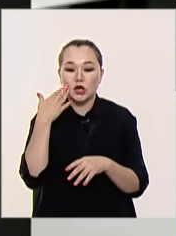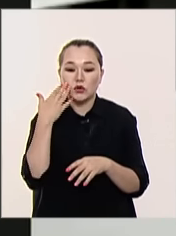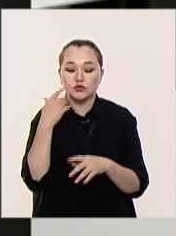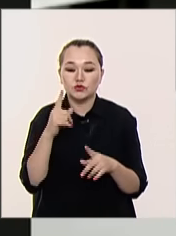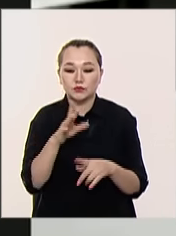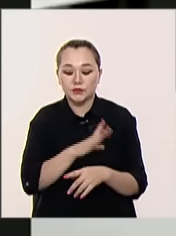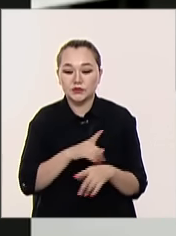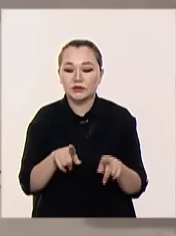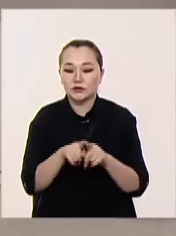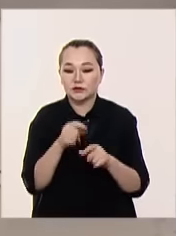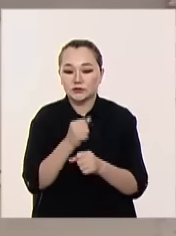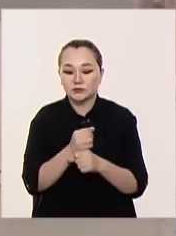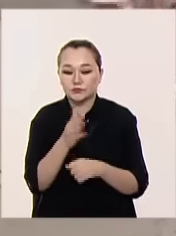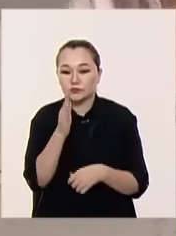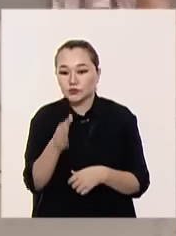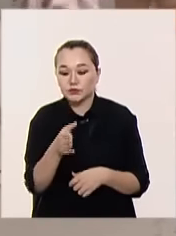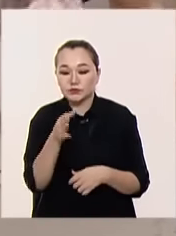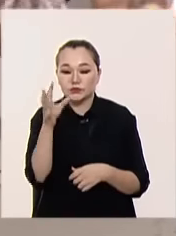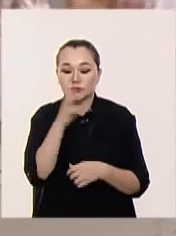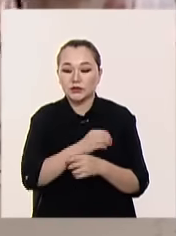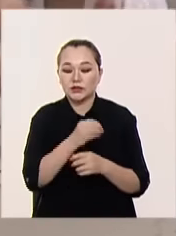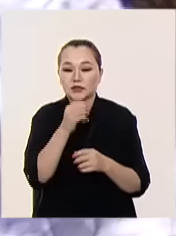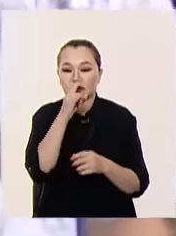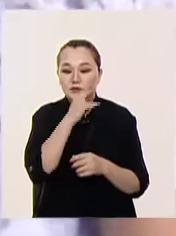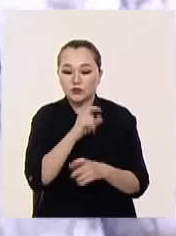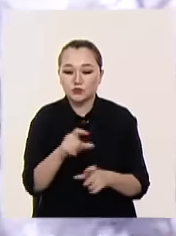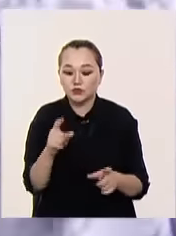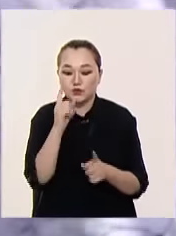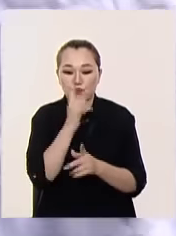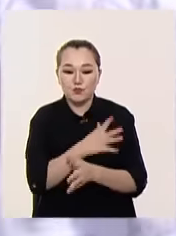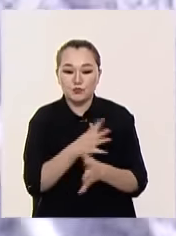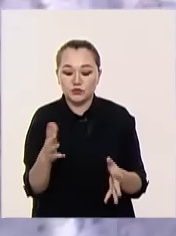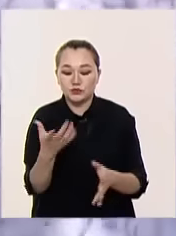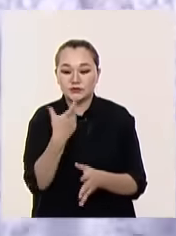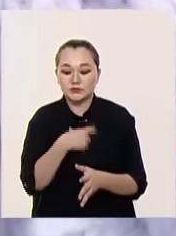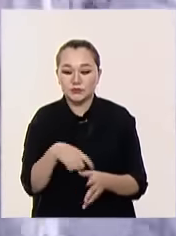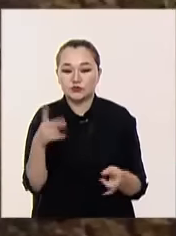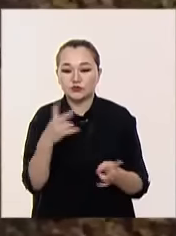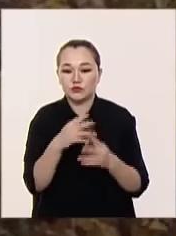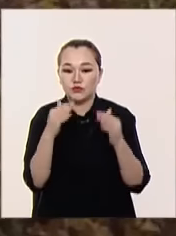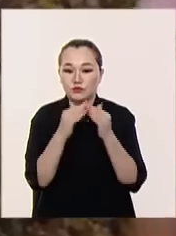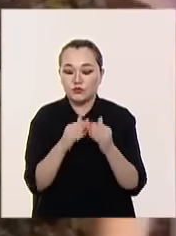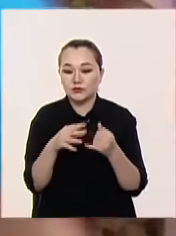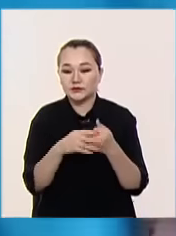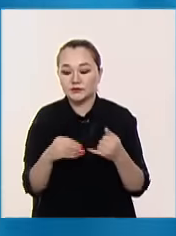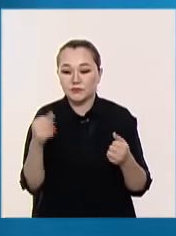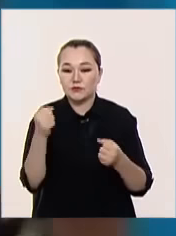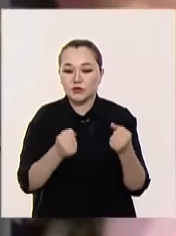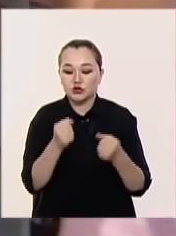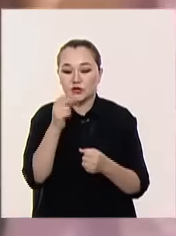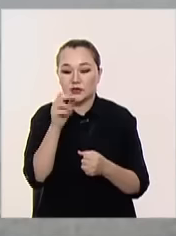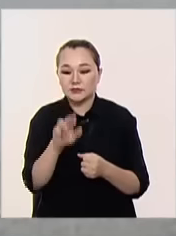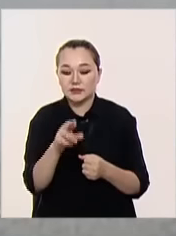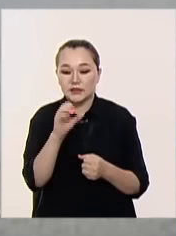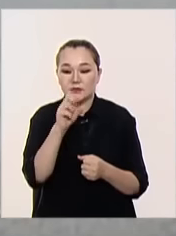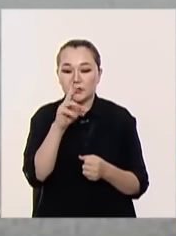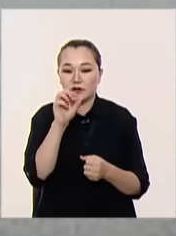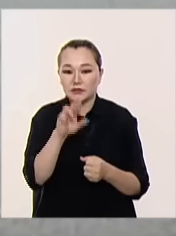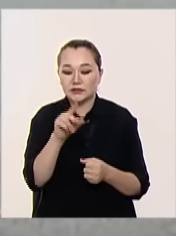үшін осылай жасалып отыр. 3 жылдан соң қазақстандықтардың басым бөлігі өзіне тиесілі үй, пәтер, жер, көлік, акция, облигация